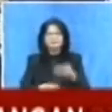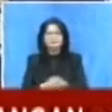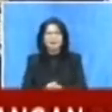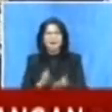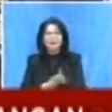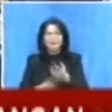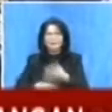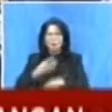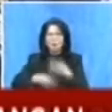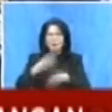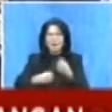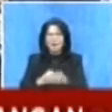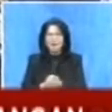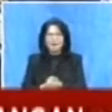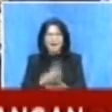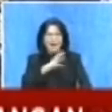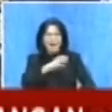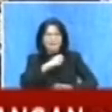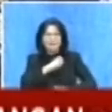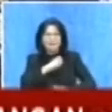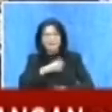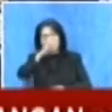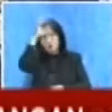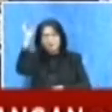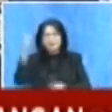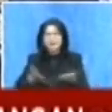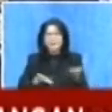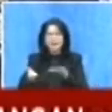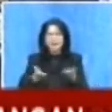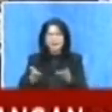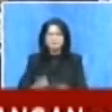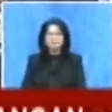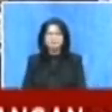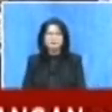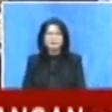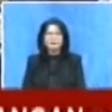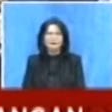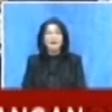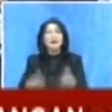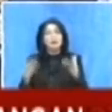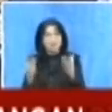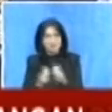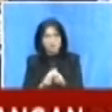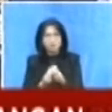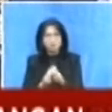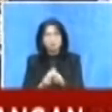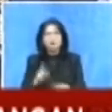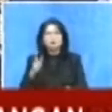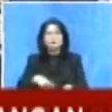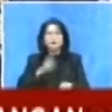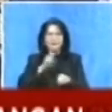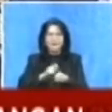aset serta inovasi layanan. Dengan demikian, angka rasio perpajakan dapat diperbaiki